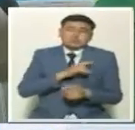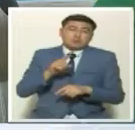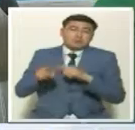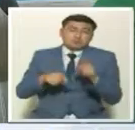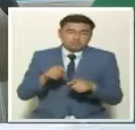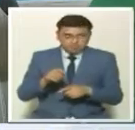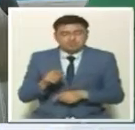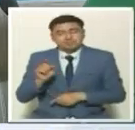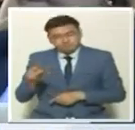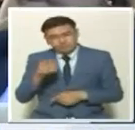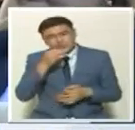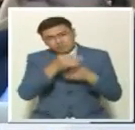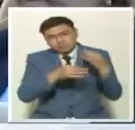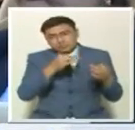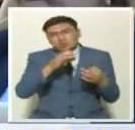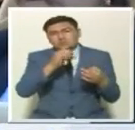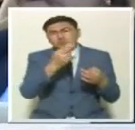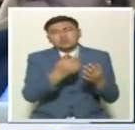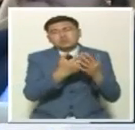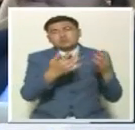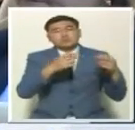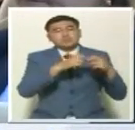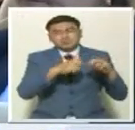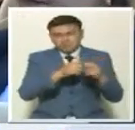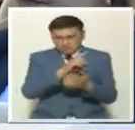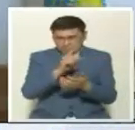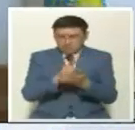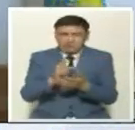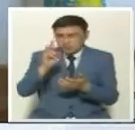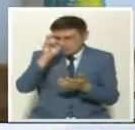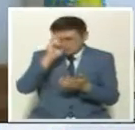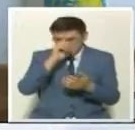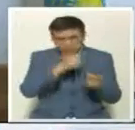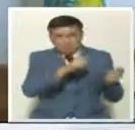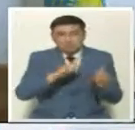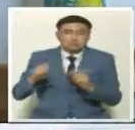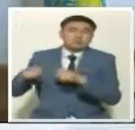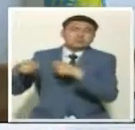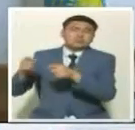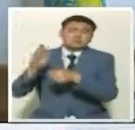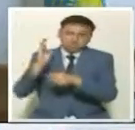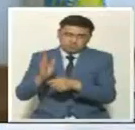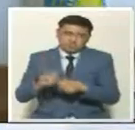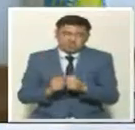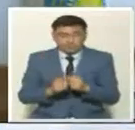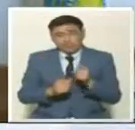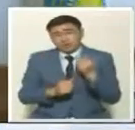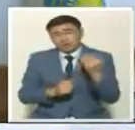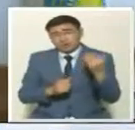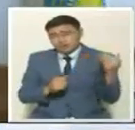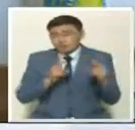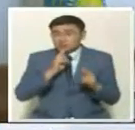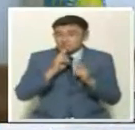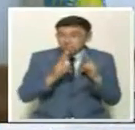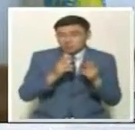Дементьева аталған әлеуметтік мәселелерді үкіметке жеткізетінін айтты. Міндетті түрде жеткіземін, жазбаша түрде де жеткіземін